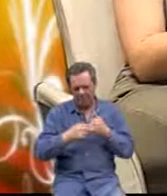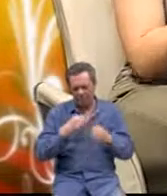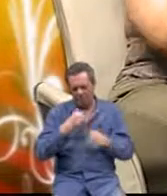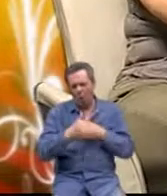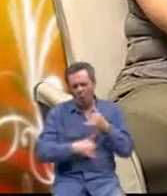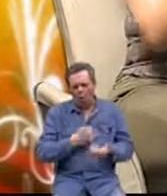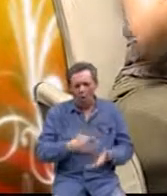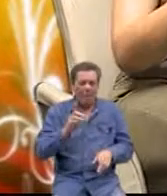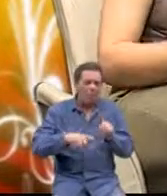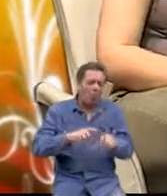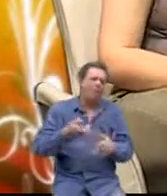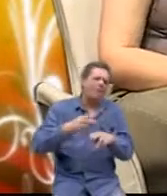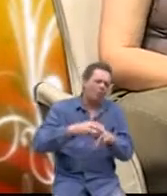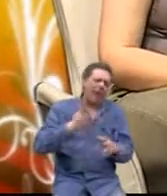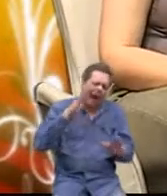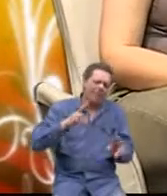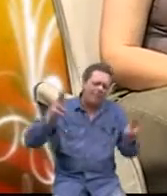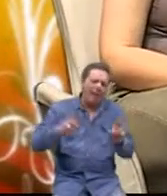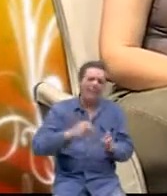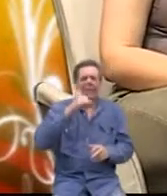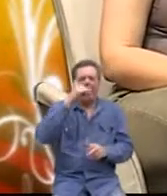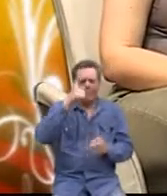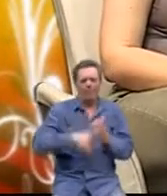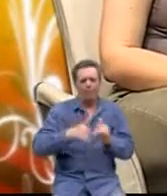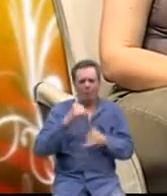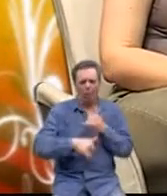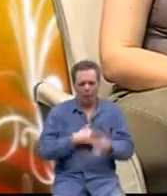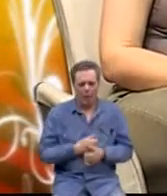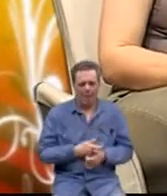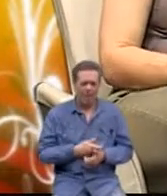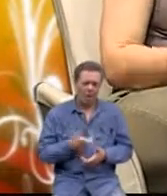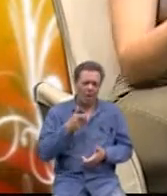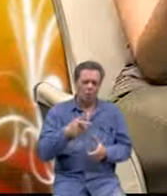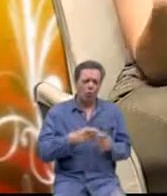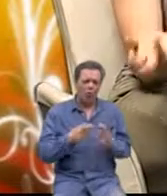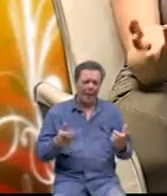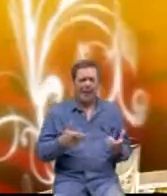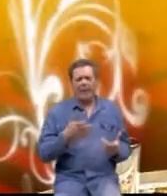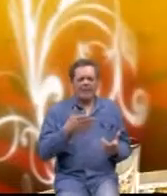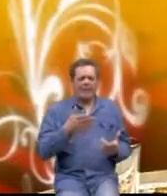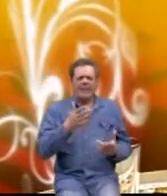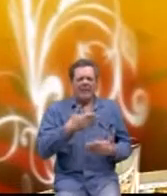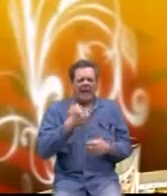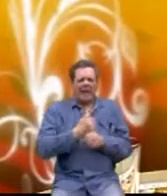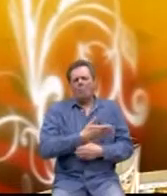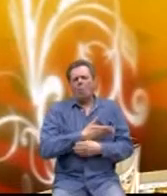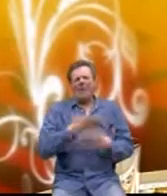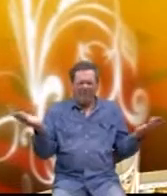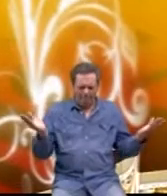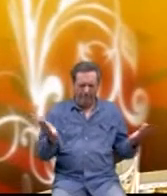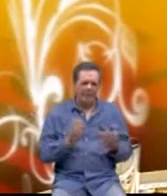nekad je to, dakle to je minimum jednom godišnje. Asocijativne karte s kojima radimo jesu zapravo sve sa svim asocijativnim